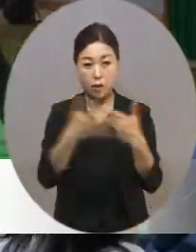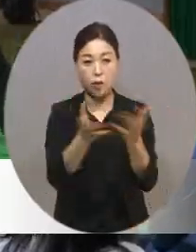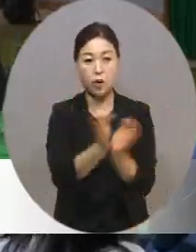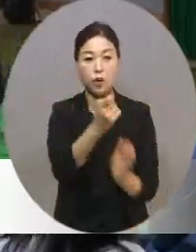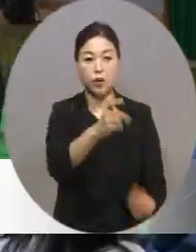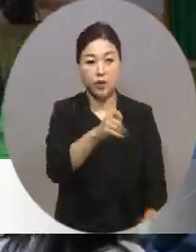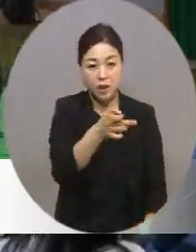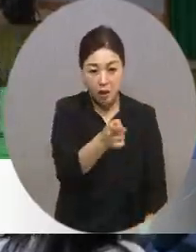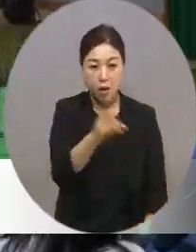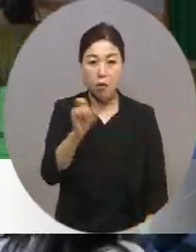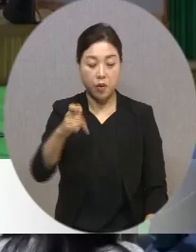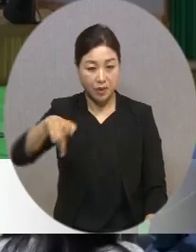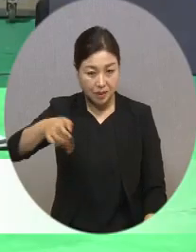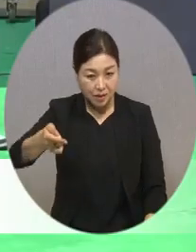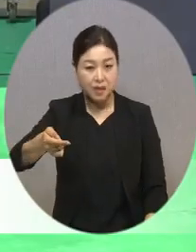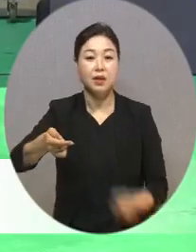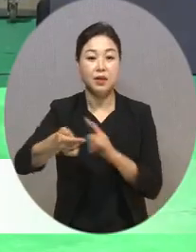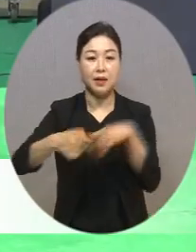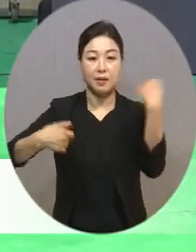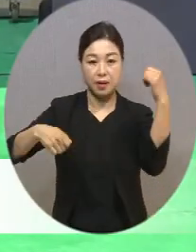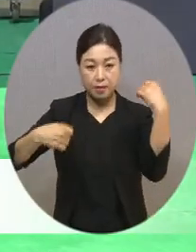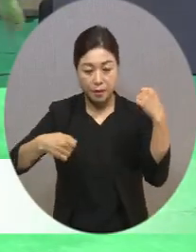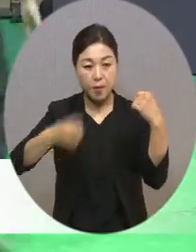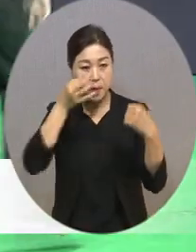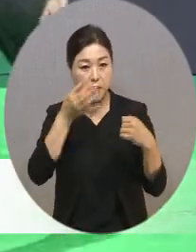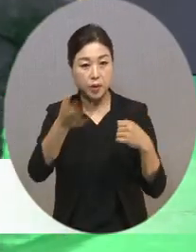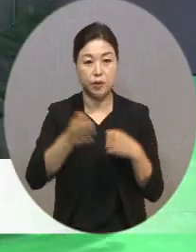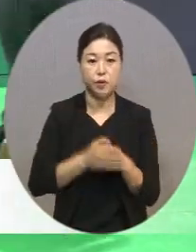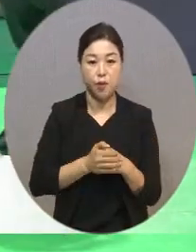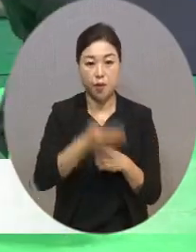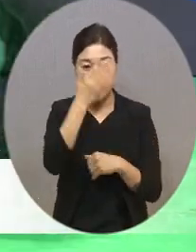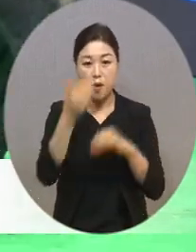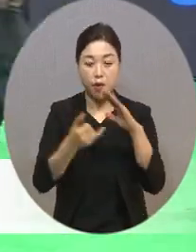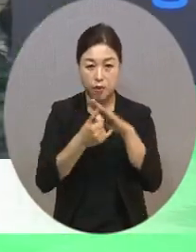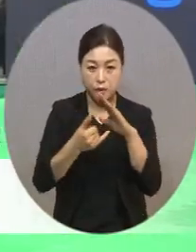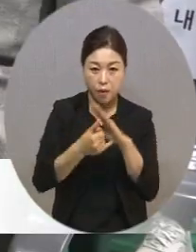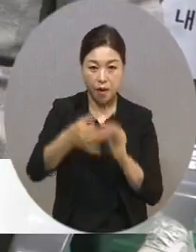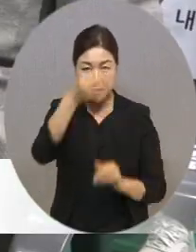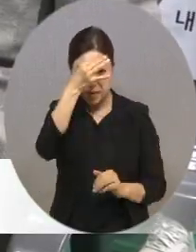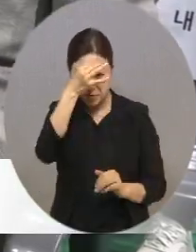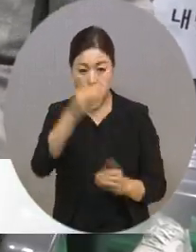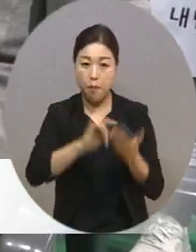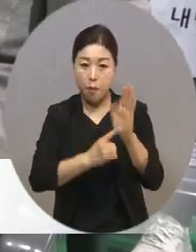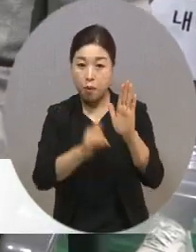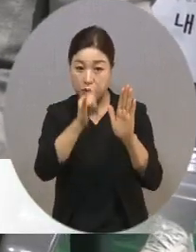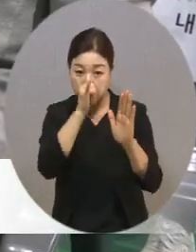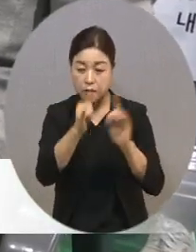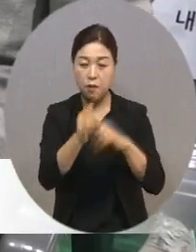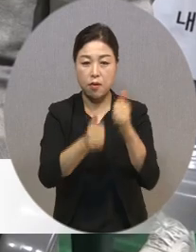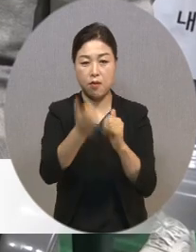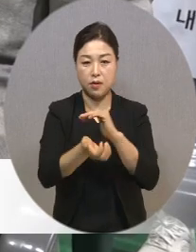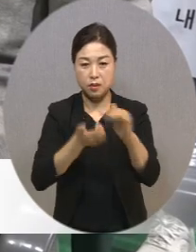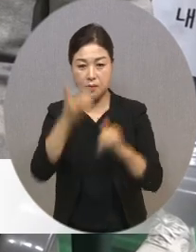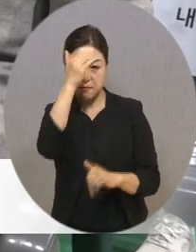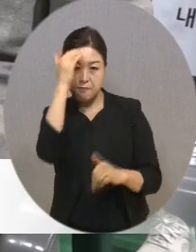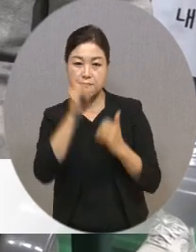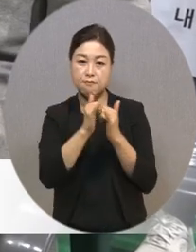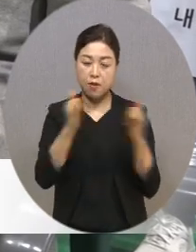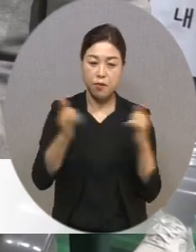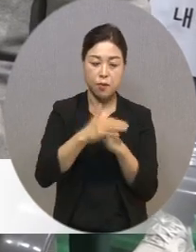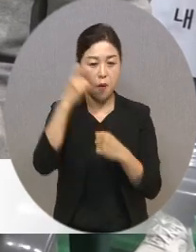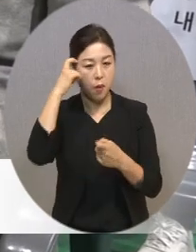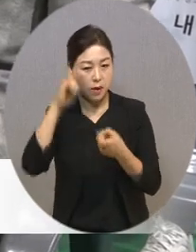워리어와 포커스의 댄스 공연과 청소년 합기도 공연이 화려하게 진행돼 경기 전부터 관람객들의